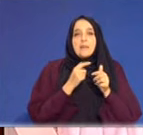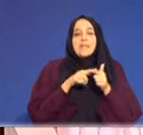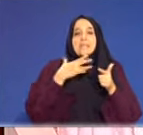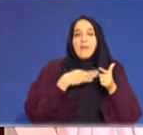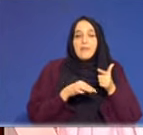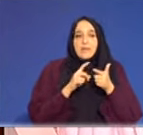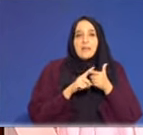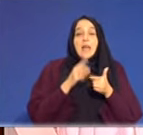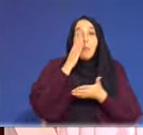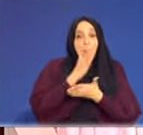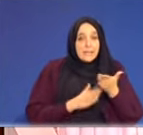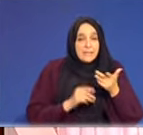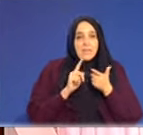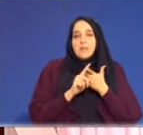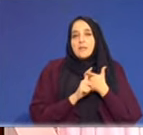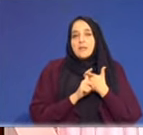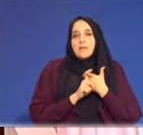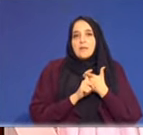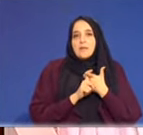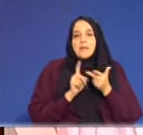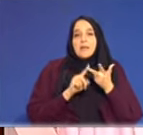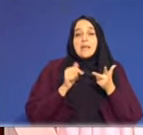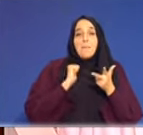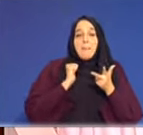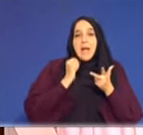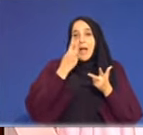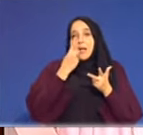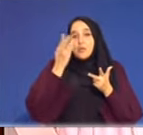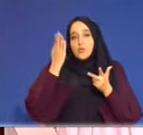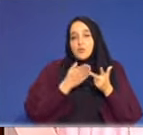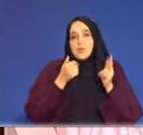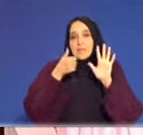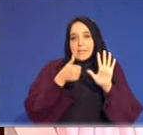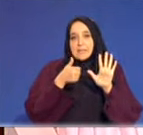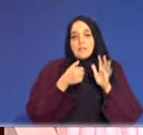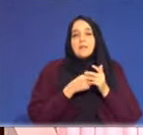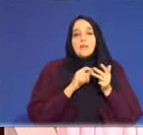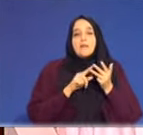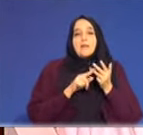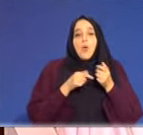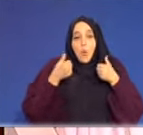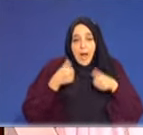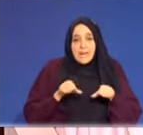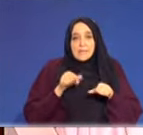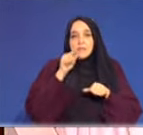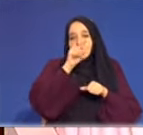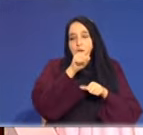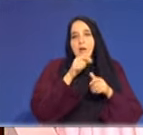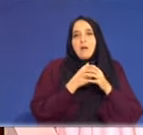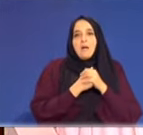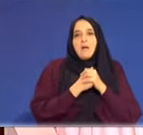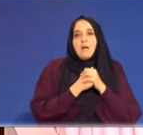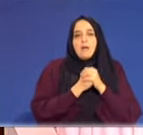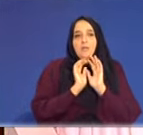وبنته عندها النصف ويماه عندها السدس وانت